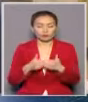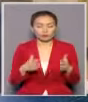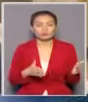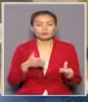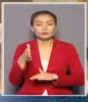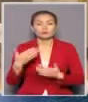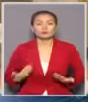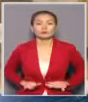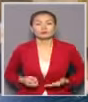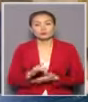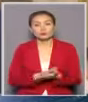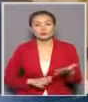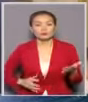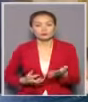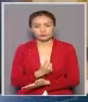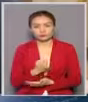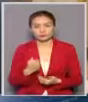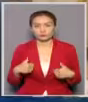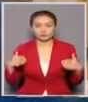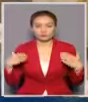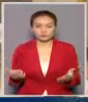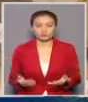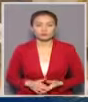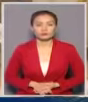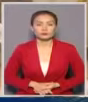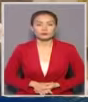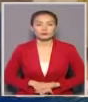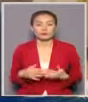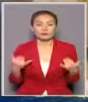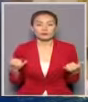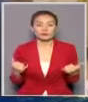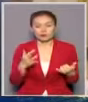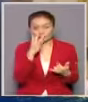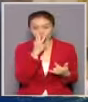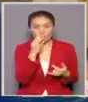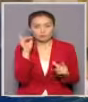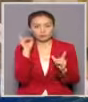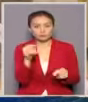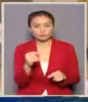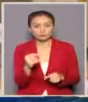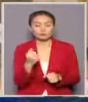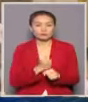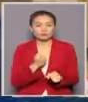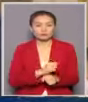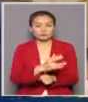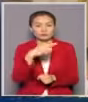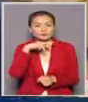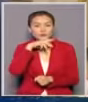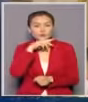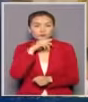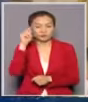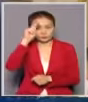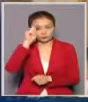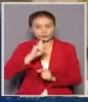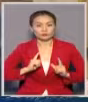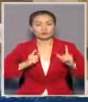алдағы өмірде сәттілік тілеймін. Мен өзім қазір шетелге нақты айтқанда Кореяға